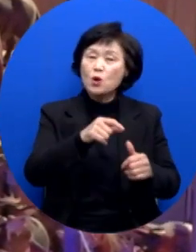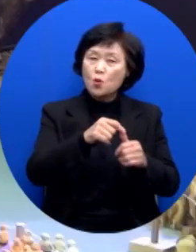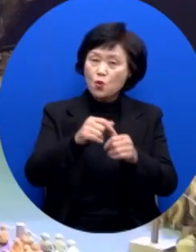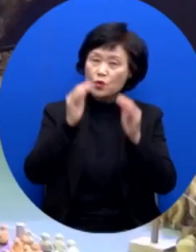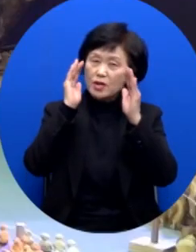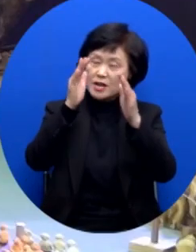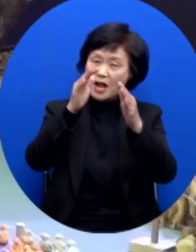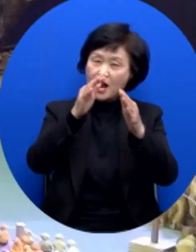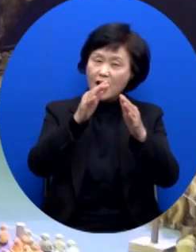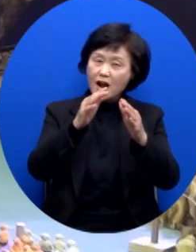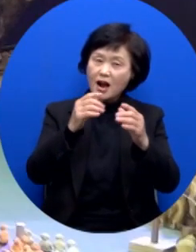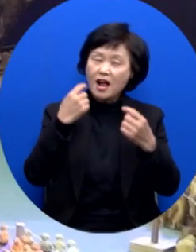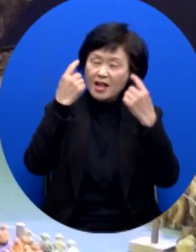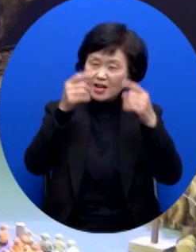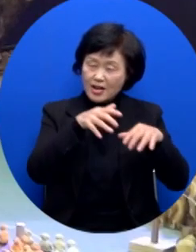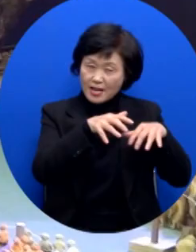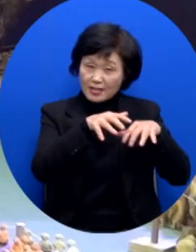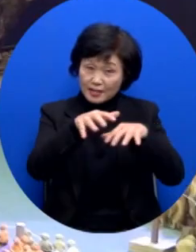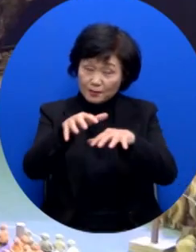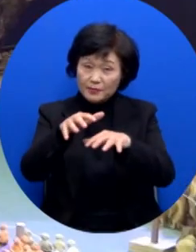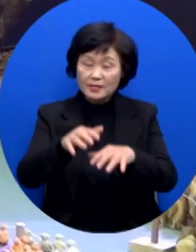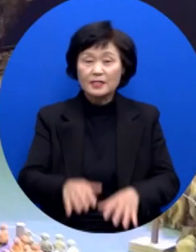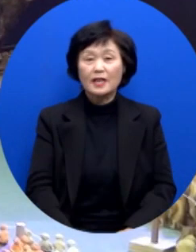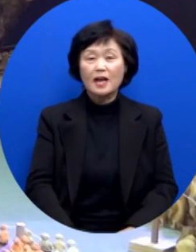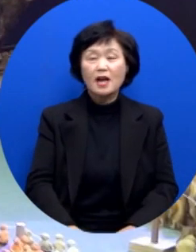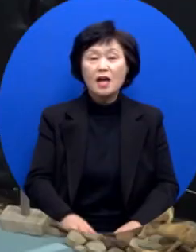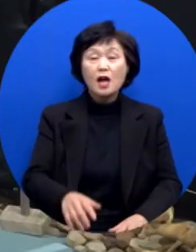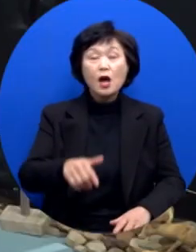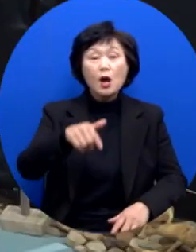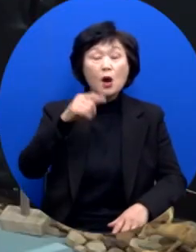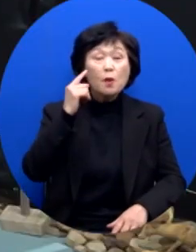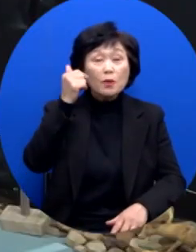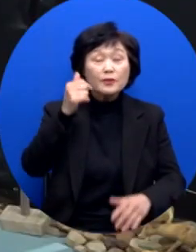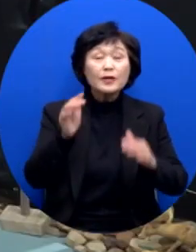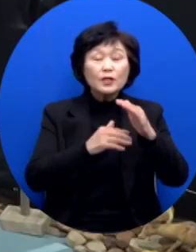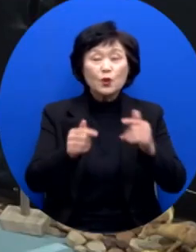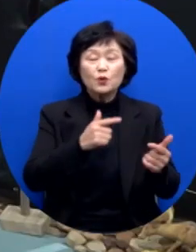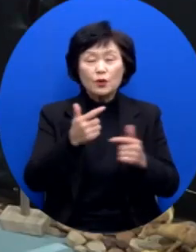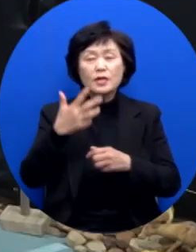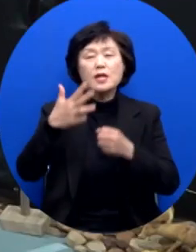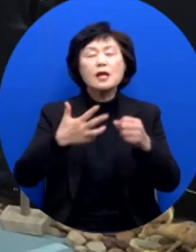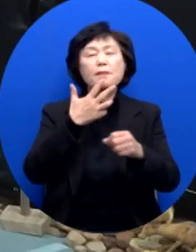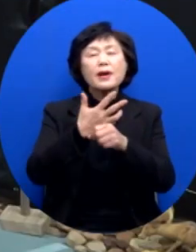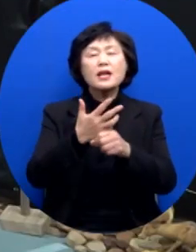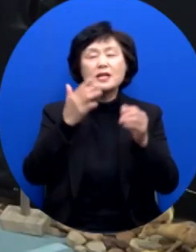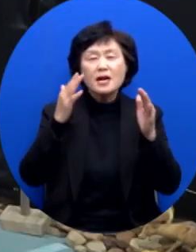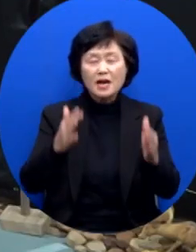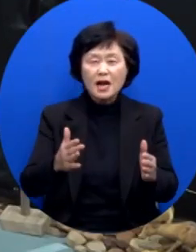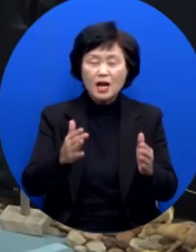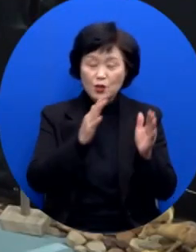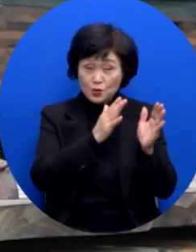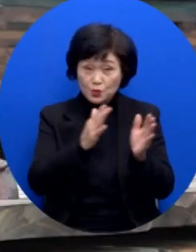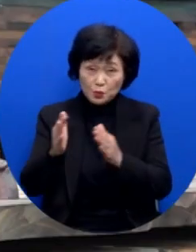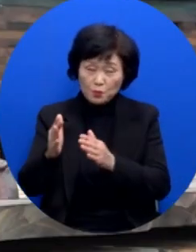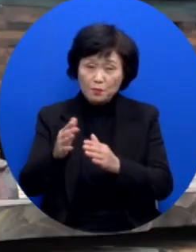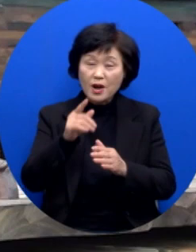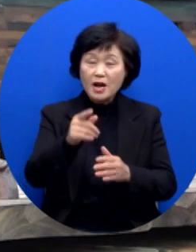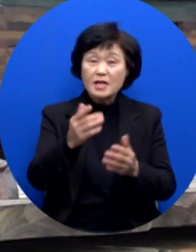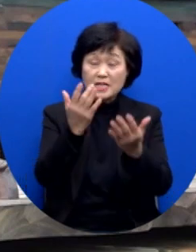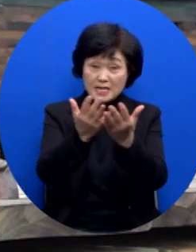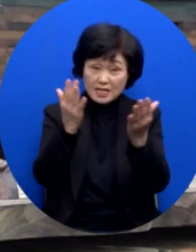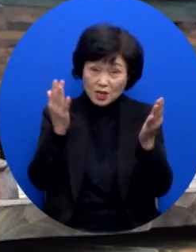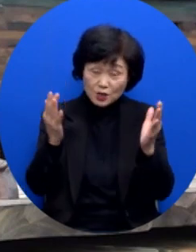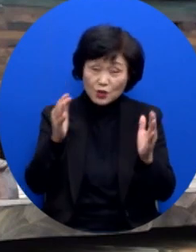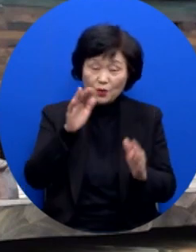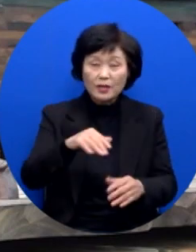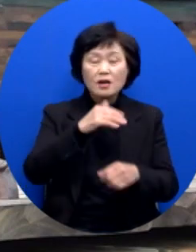있습니다 예닮교회 고대경 목사와 성도들이 지난 8년 동안 준비한이 작품은 성경에